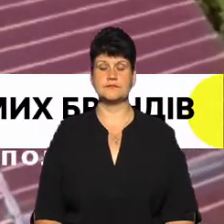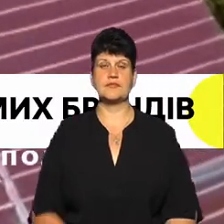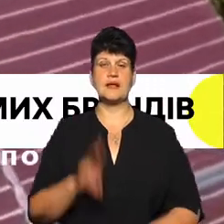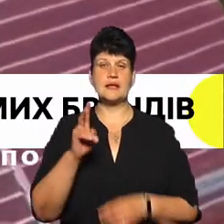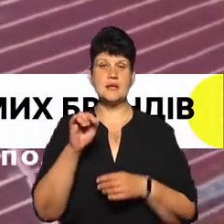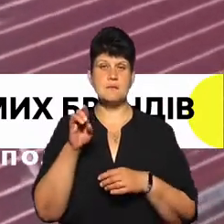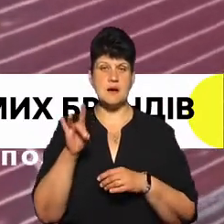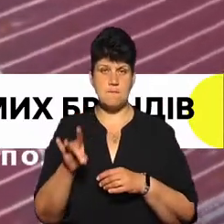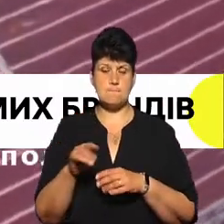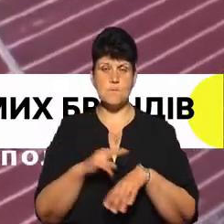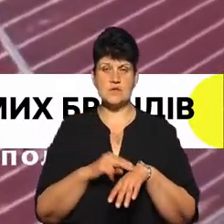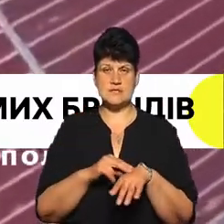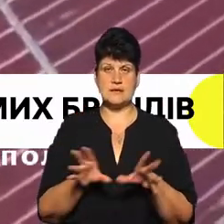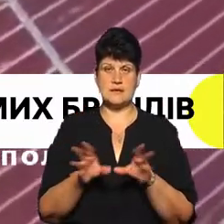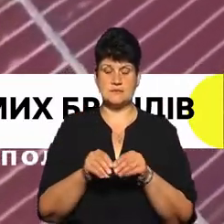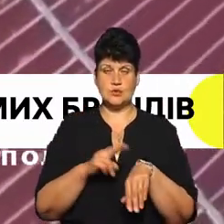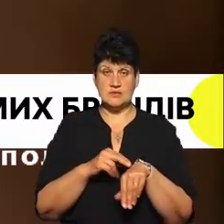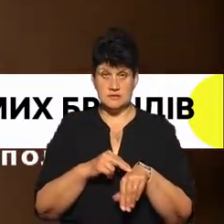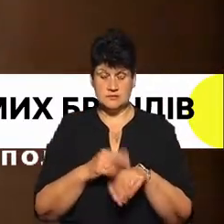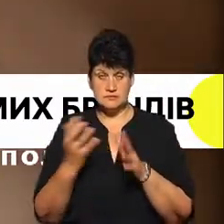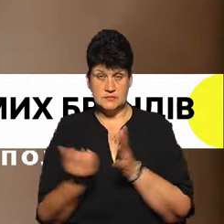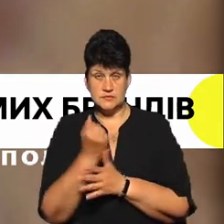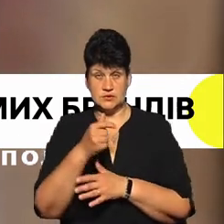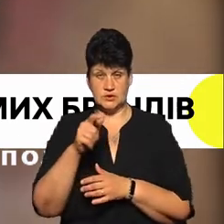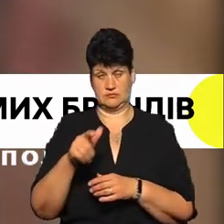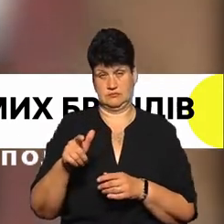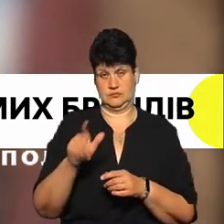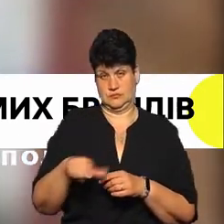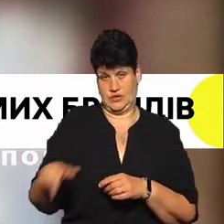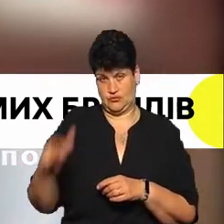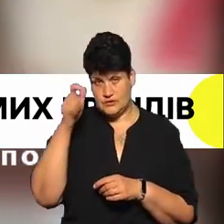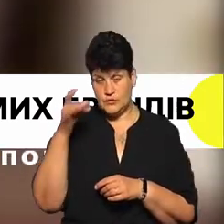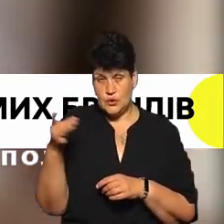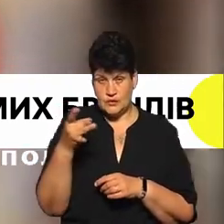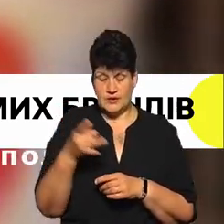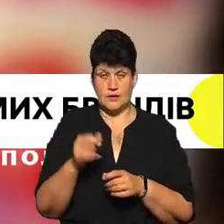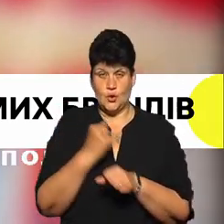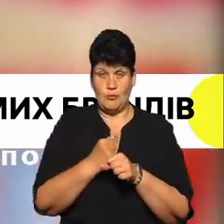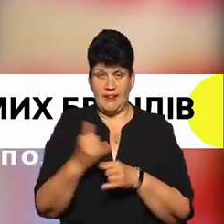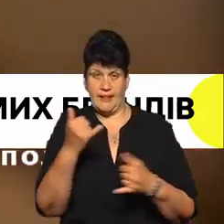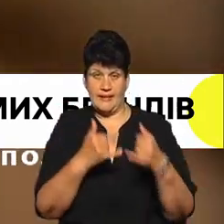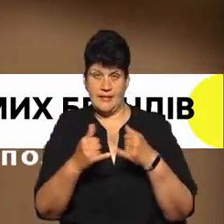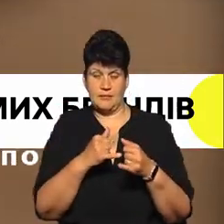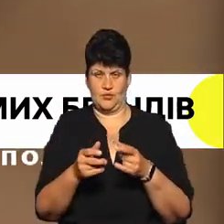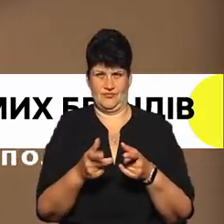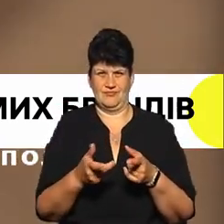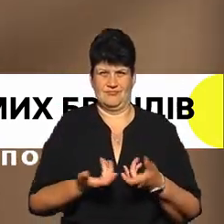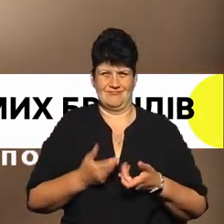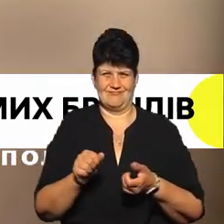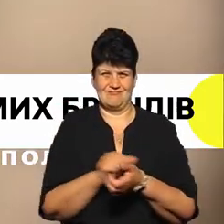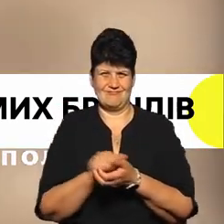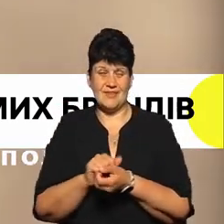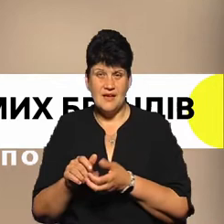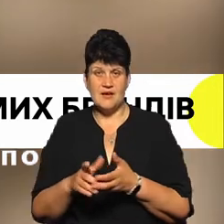Кіберполіцейські спільно зі слідчими викрили жителів Чортківщини, які виготовляли побутову хімію під марками відомих брендів. Бізнес облаштували у